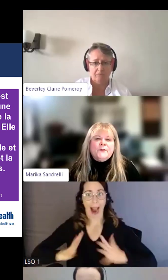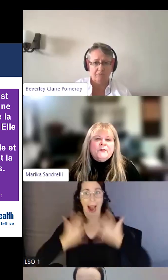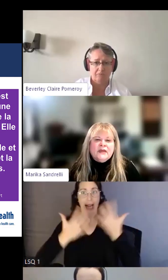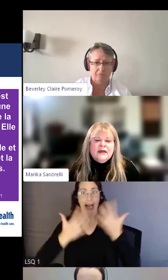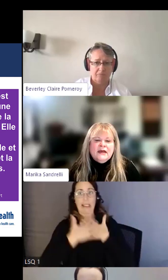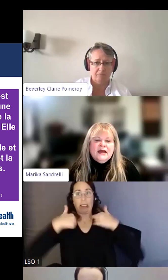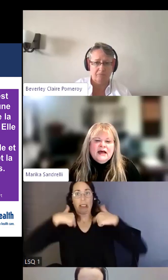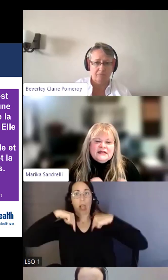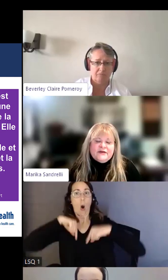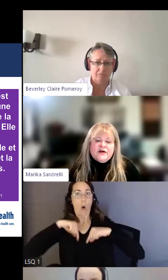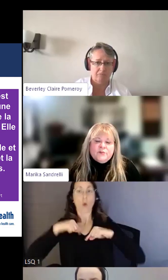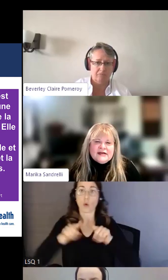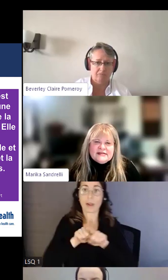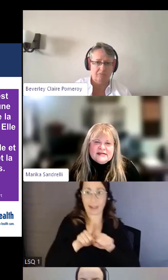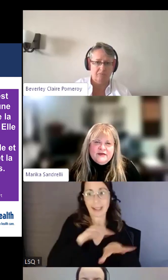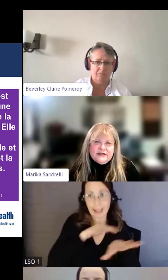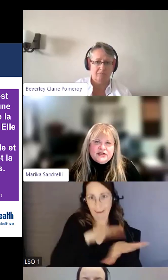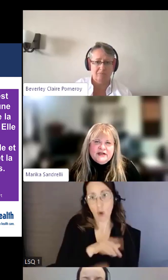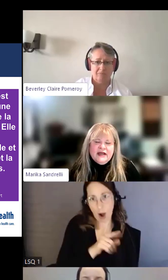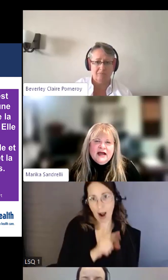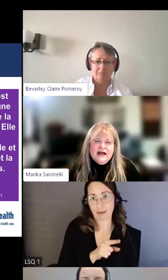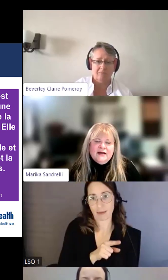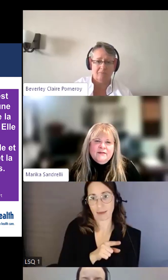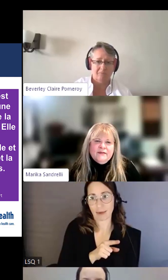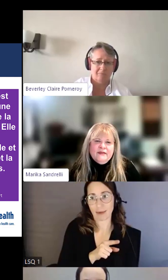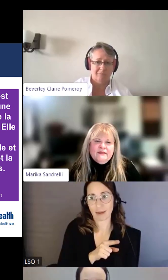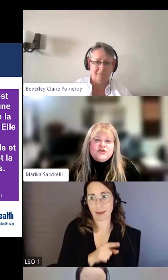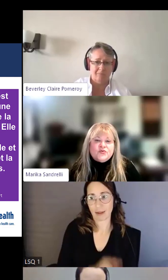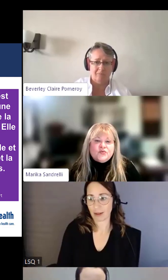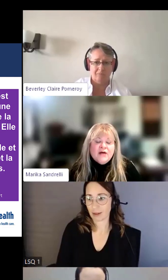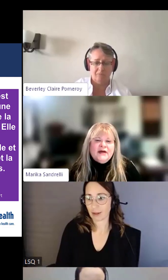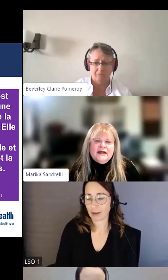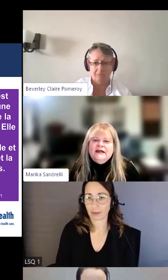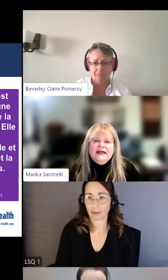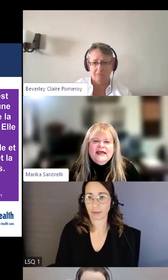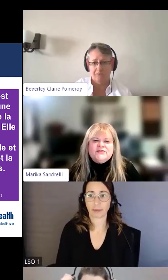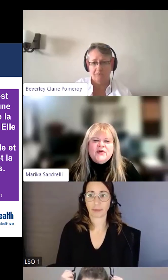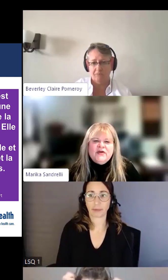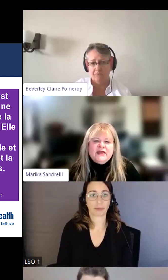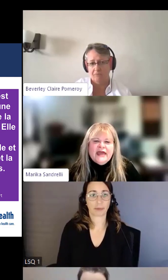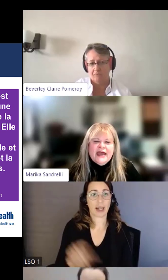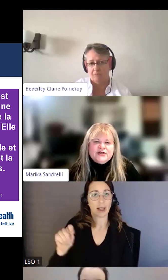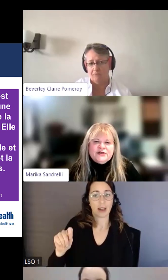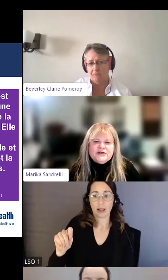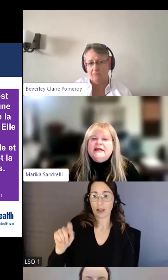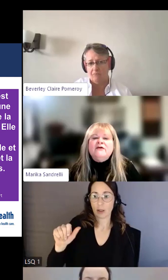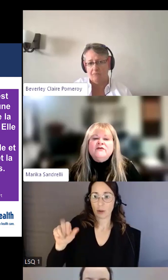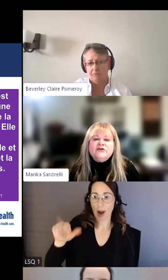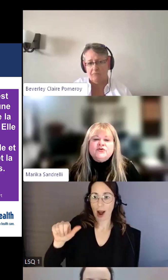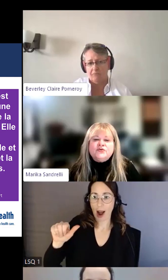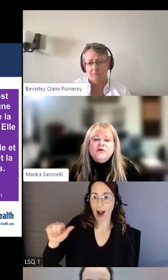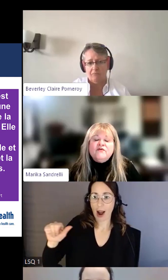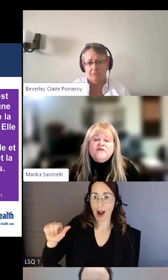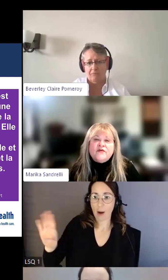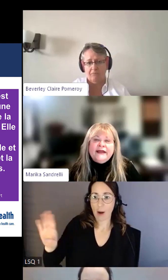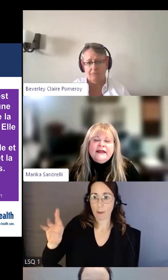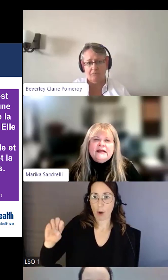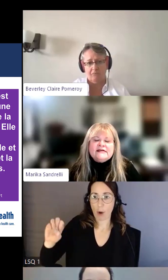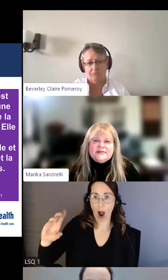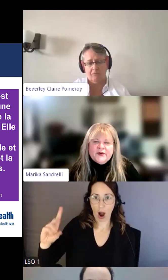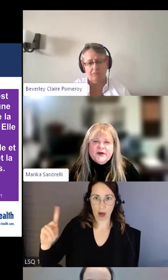La définition de Tara Brach est que le traumatisme, c'est lorsque vous avez expérimenté un